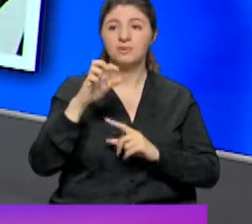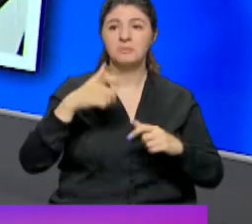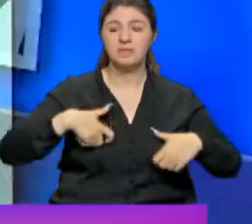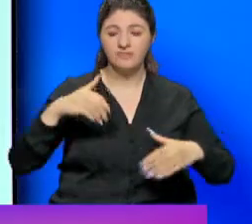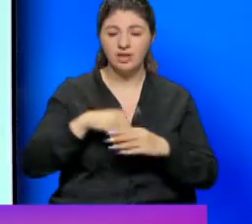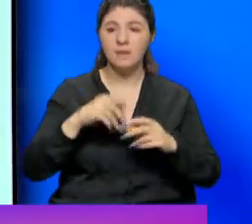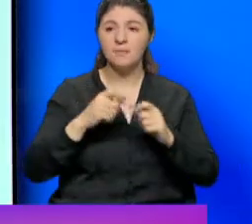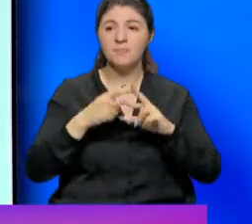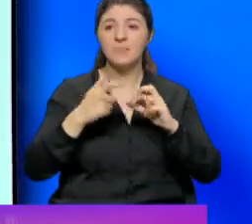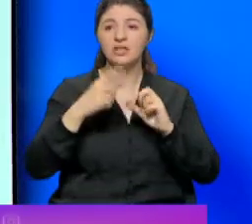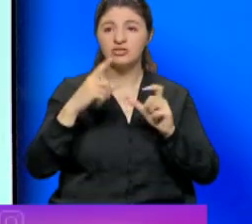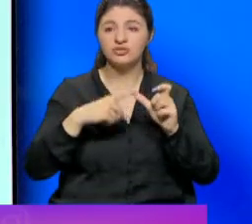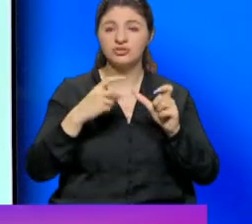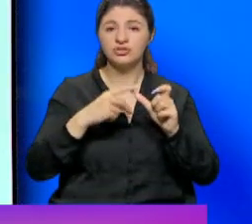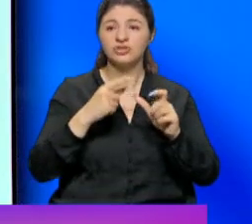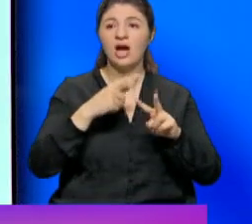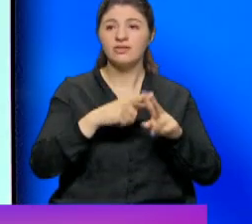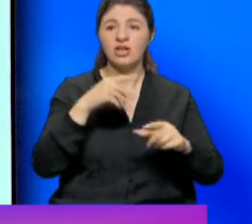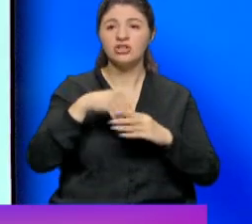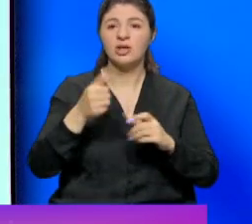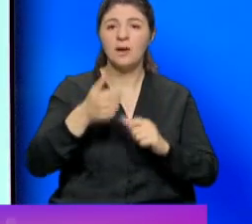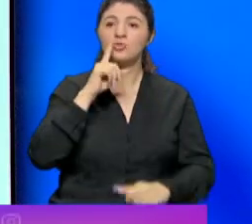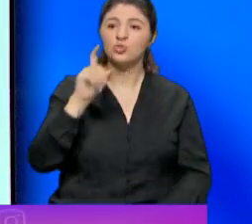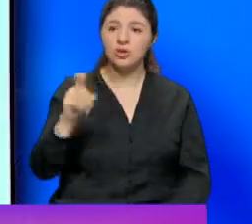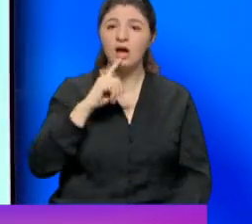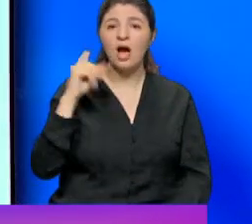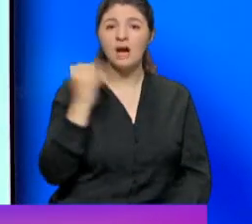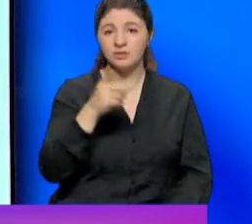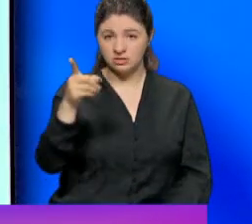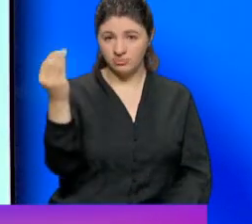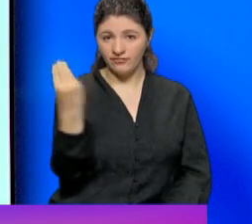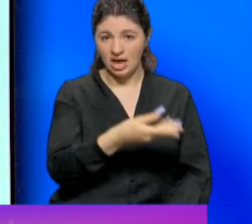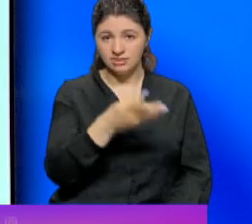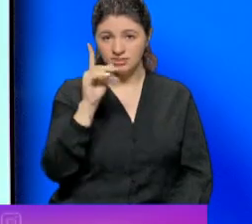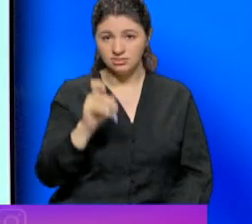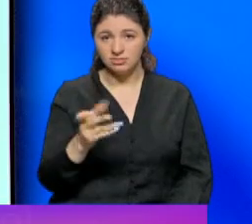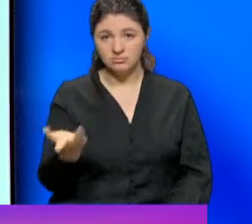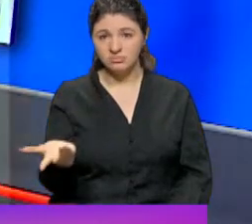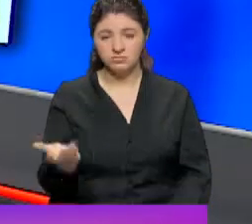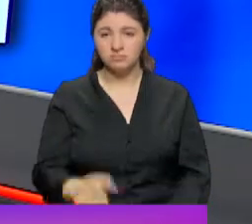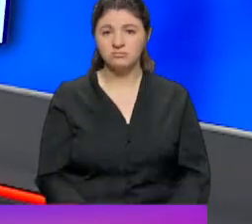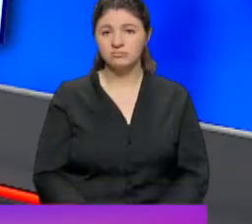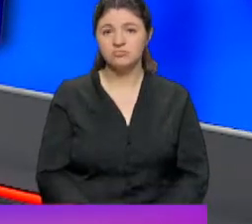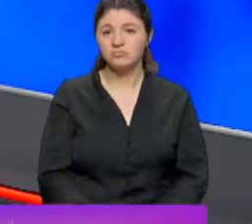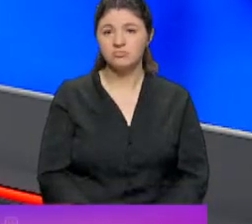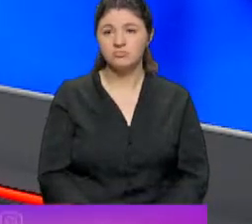milletvekili Barış Atay iptal edilen konserleri İçişleri Bakanlığı sordu talimatı siz mi verdiniz